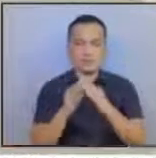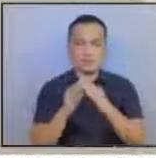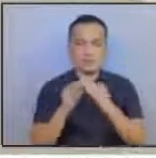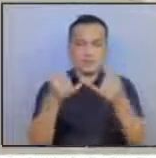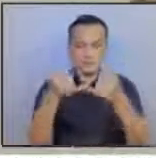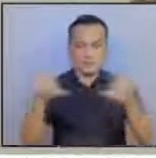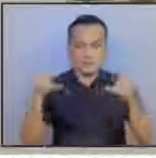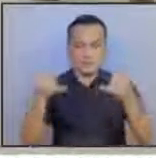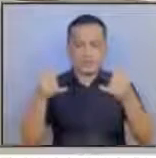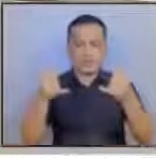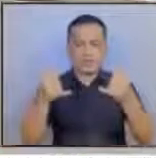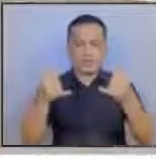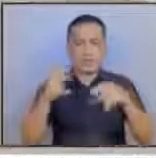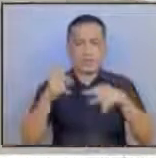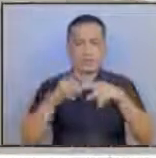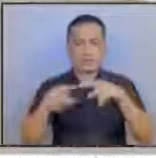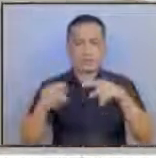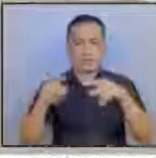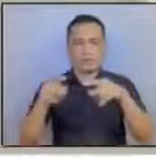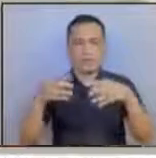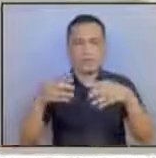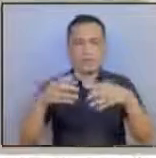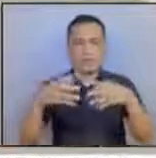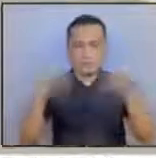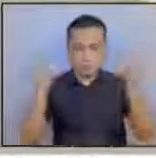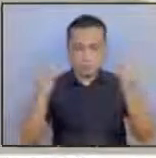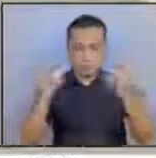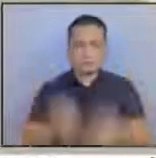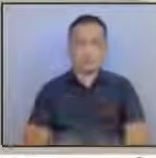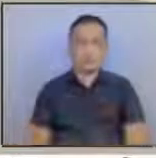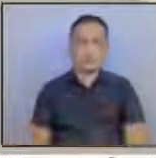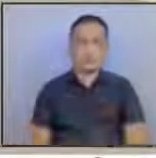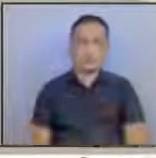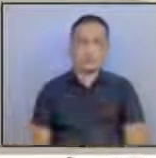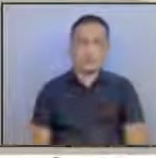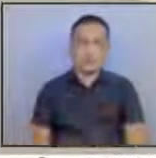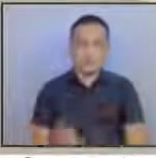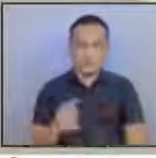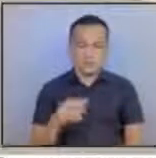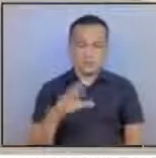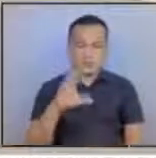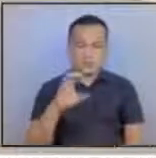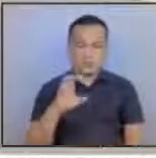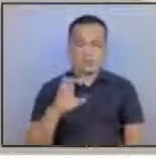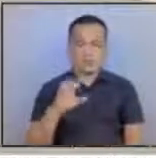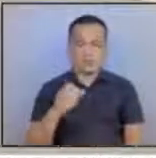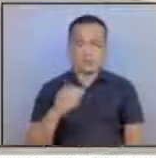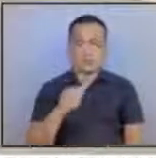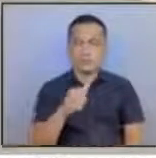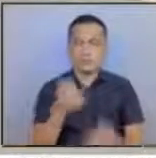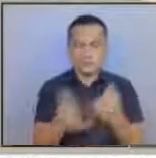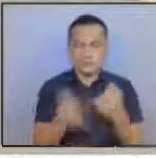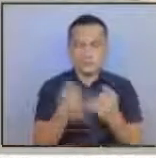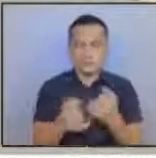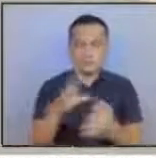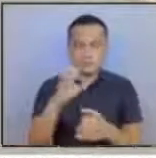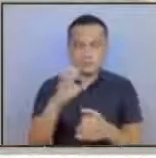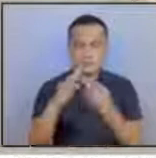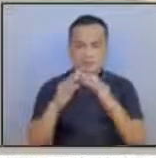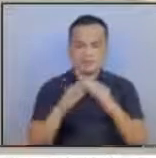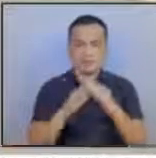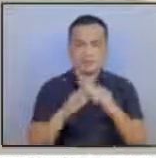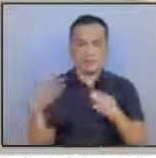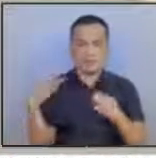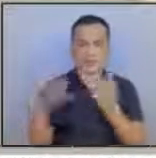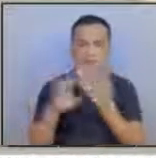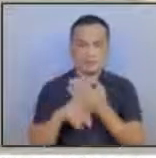ng aksidente. Pero as of 7 a.m. mahigit 500 na mga bahay ang naghihintay pa na maibalik ang servisyo ng kuryente. At